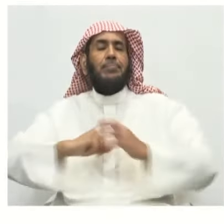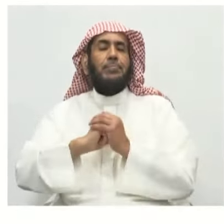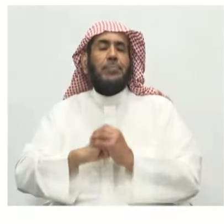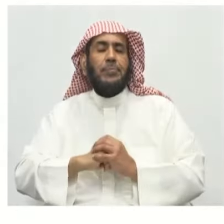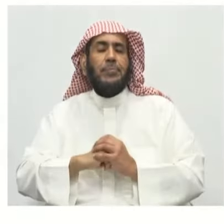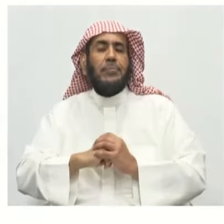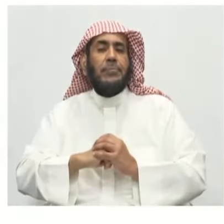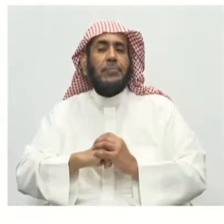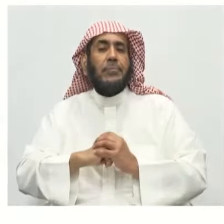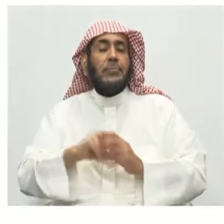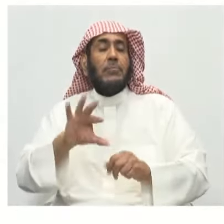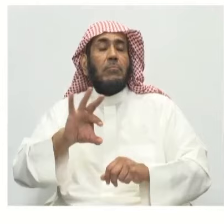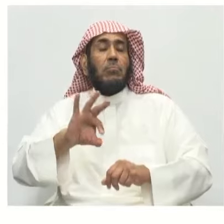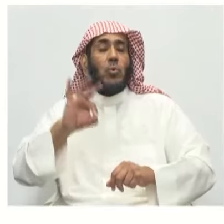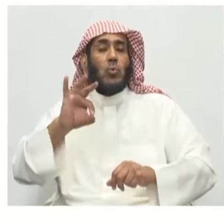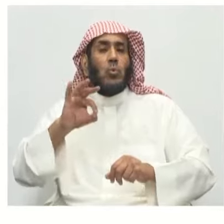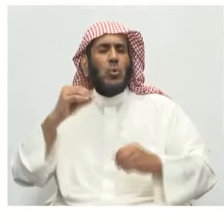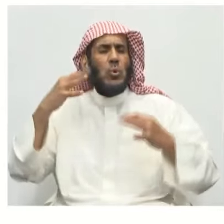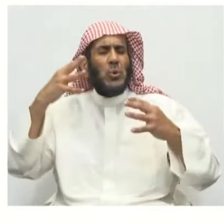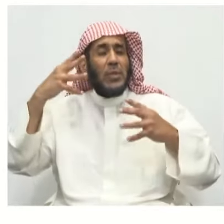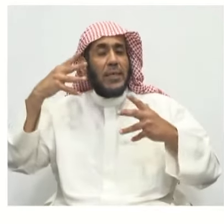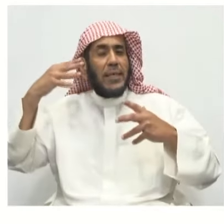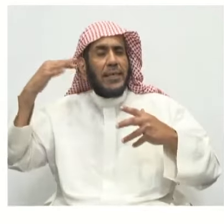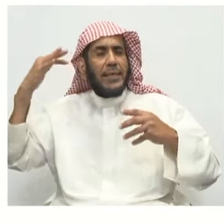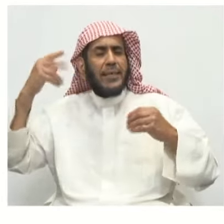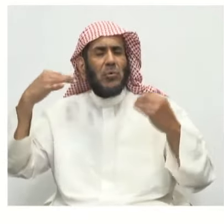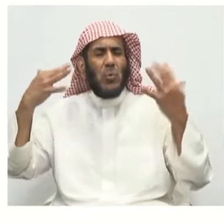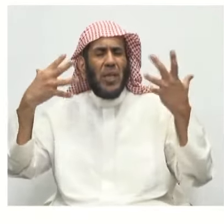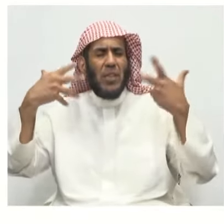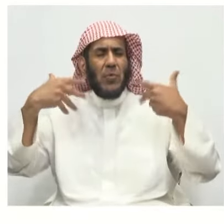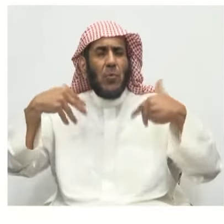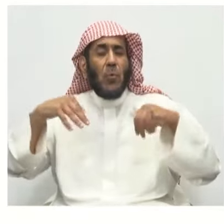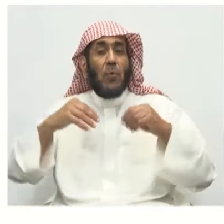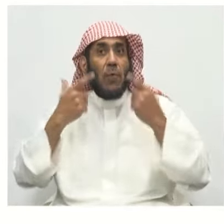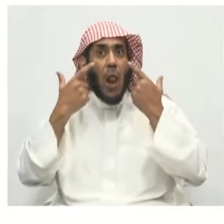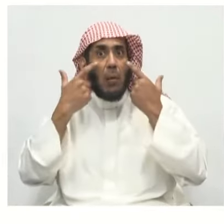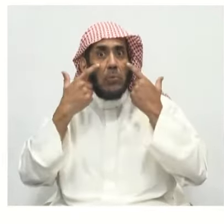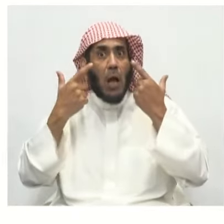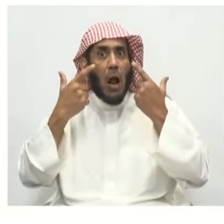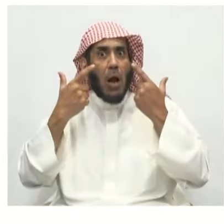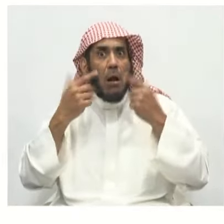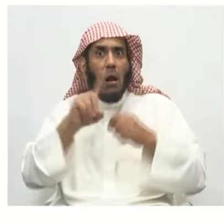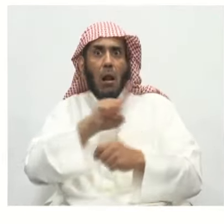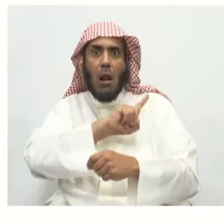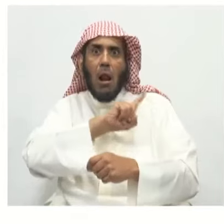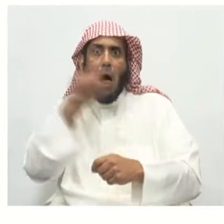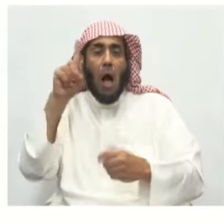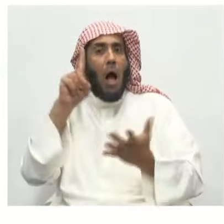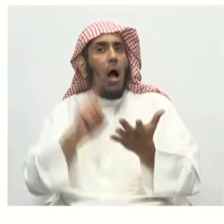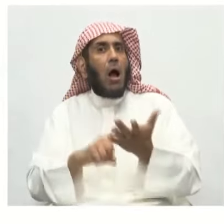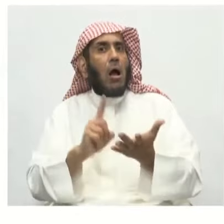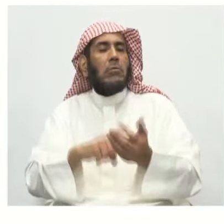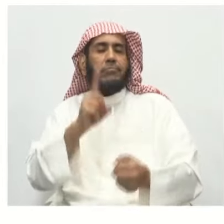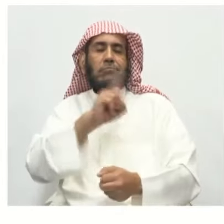والابدان ومنه تخيلات تؤثر في الابصار لا حقيقه